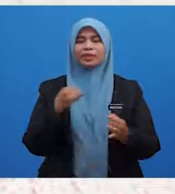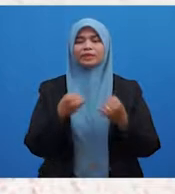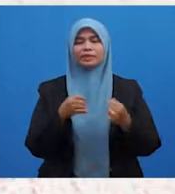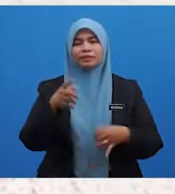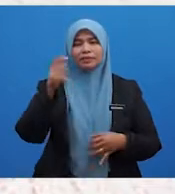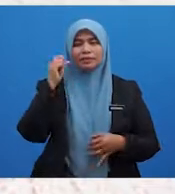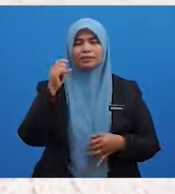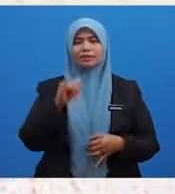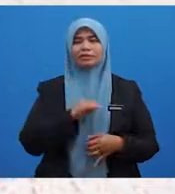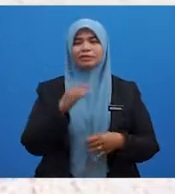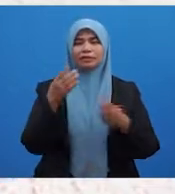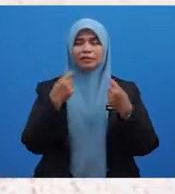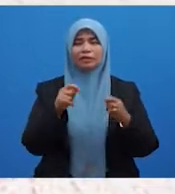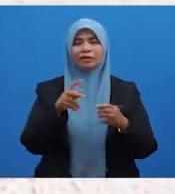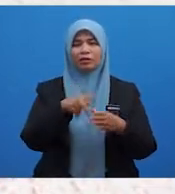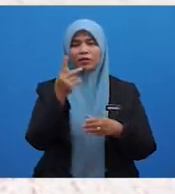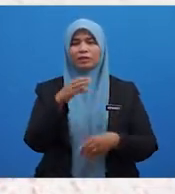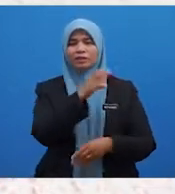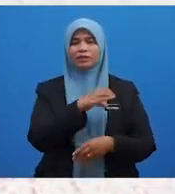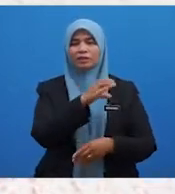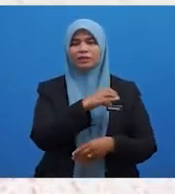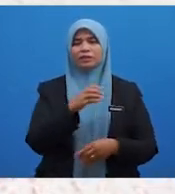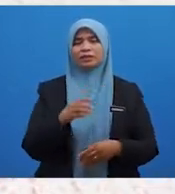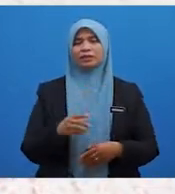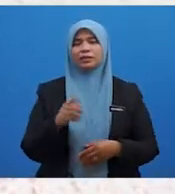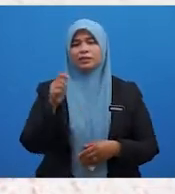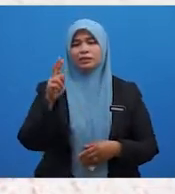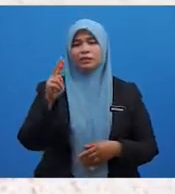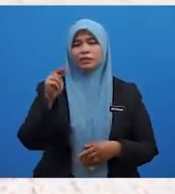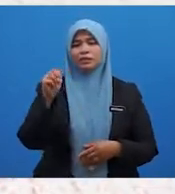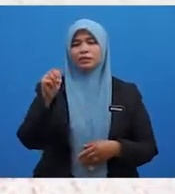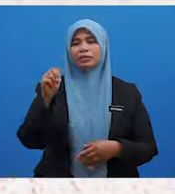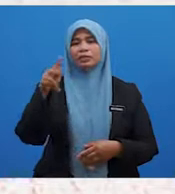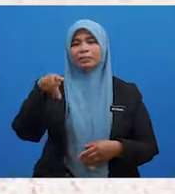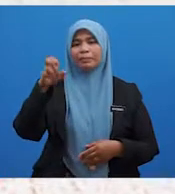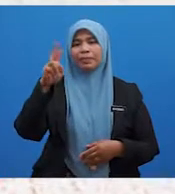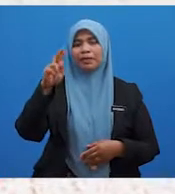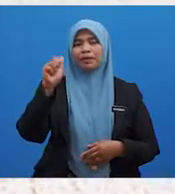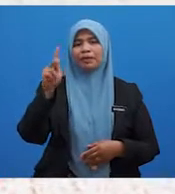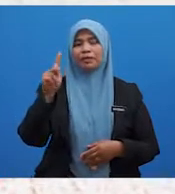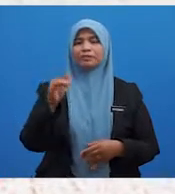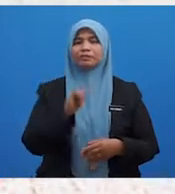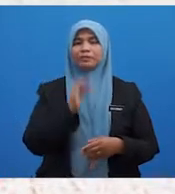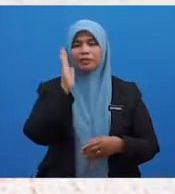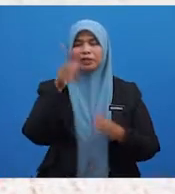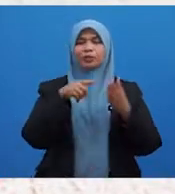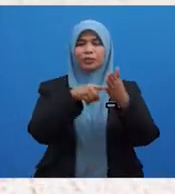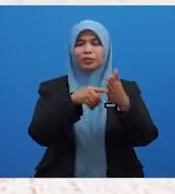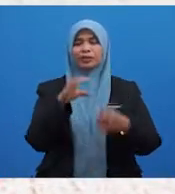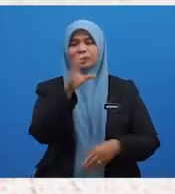Jika tadi saya telah mengeluarkan ciri-ciri Tun Perak, maka sekarang saya akan